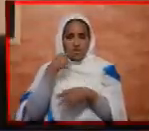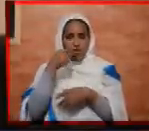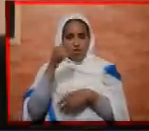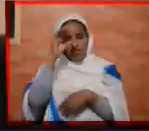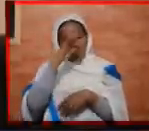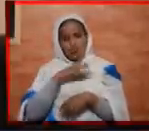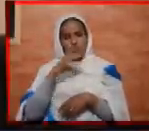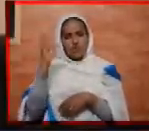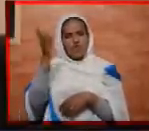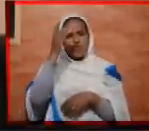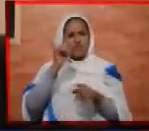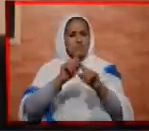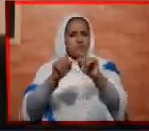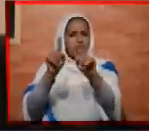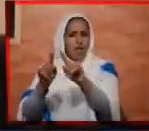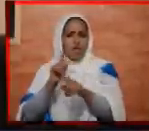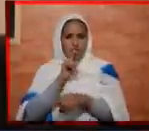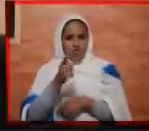ተፈጥሮ የተለያየ ነው።